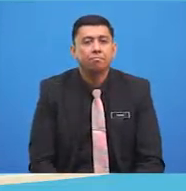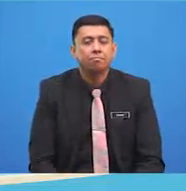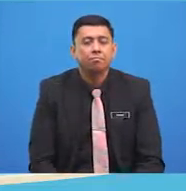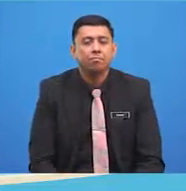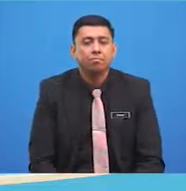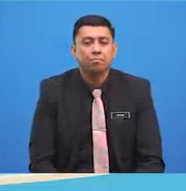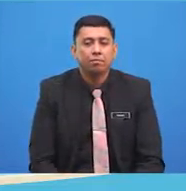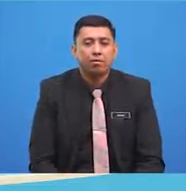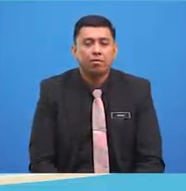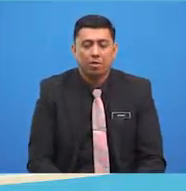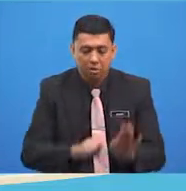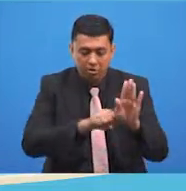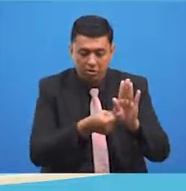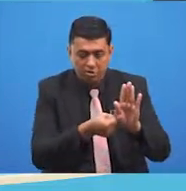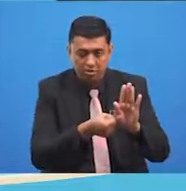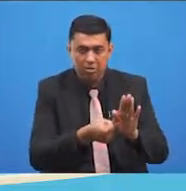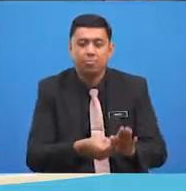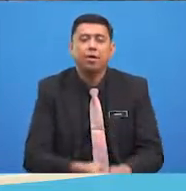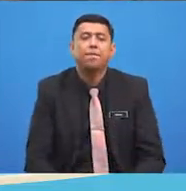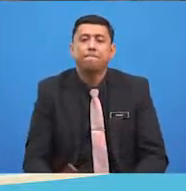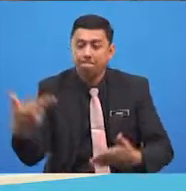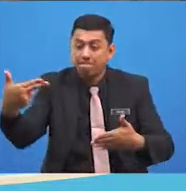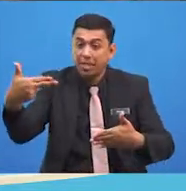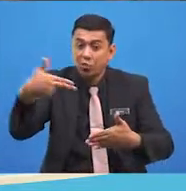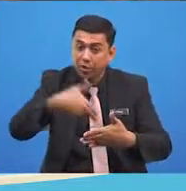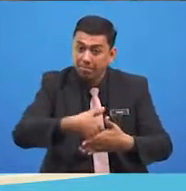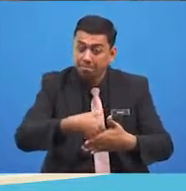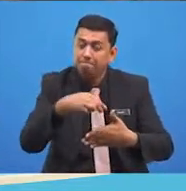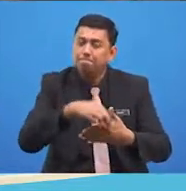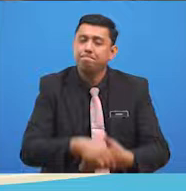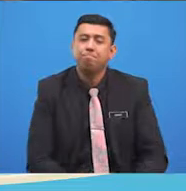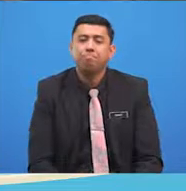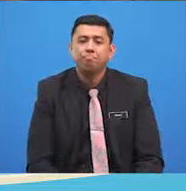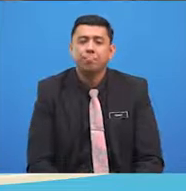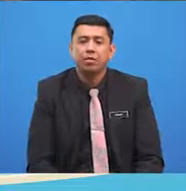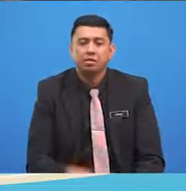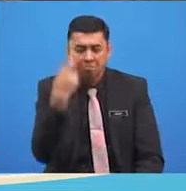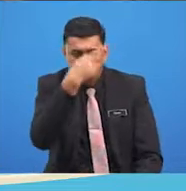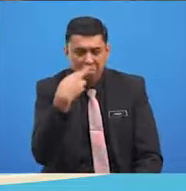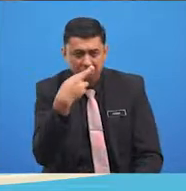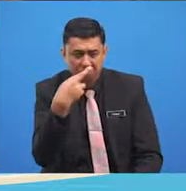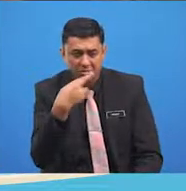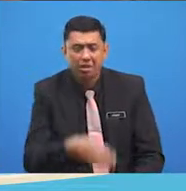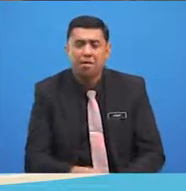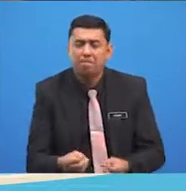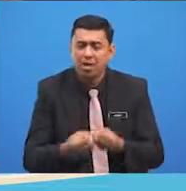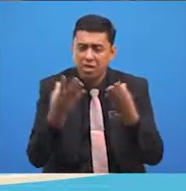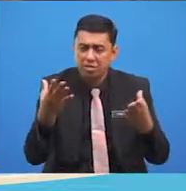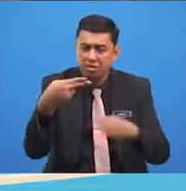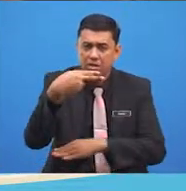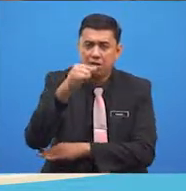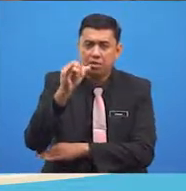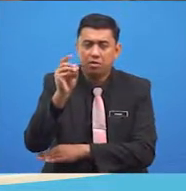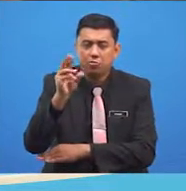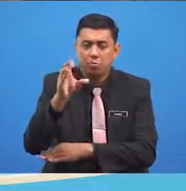Murid-murid, terdapat juga sumber mineral bukan logam iaitu petroleum. Ia merupakan sebatian pelbagai hidrokarbon